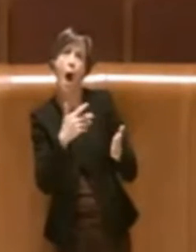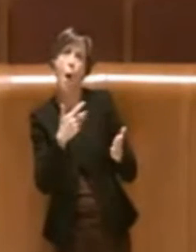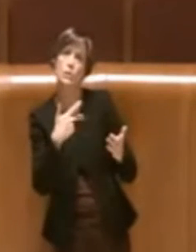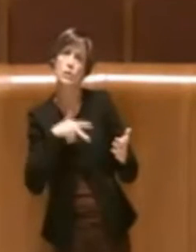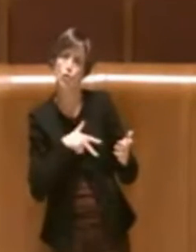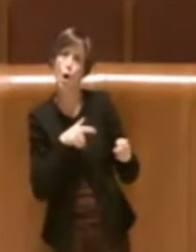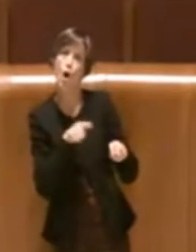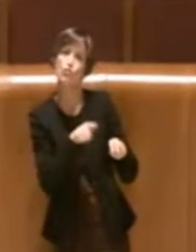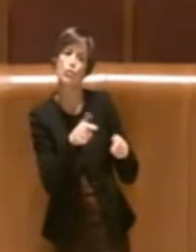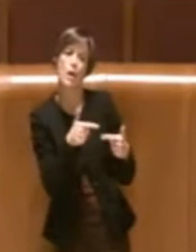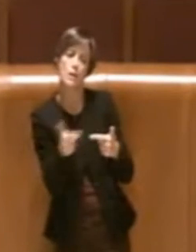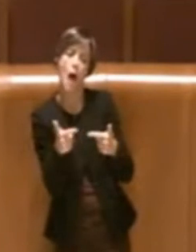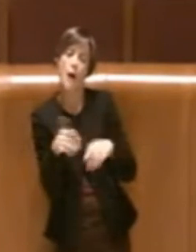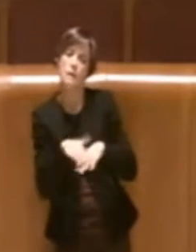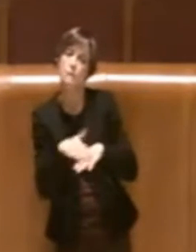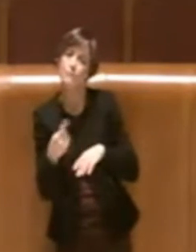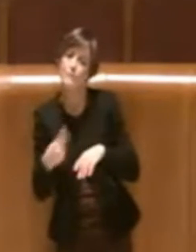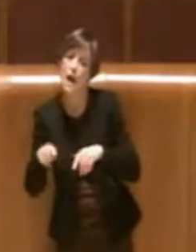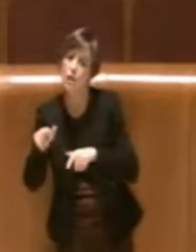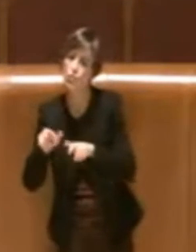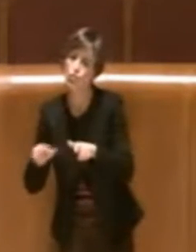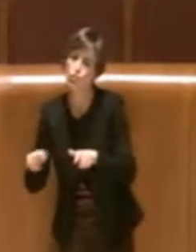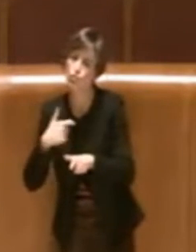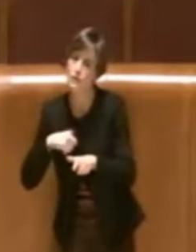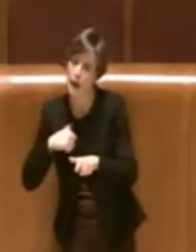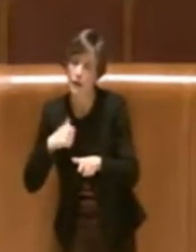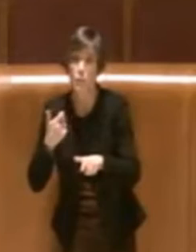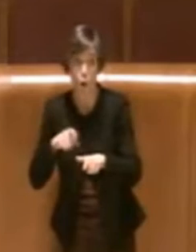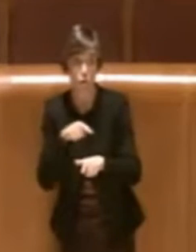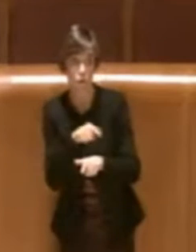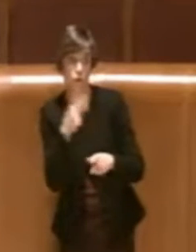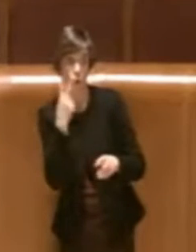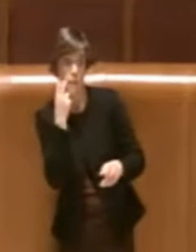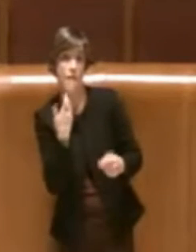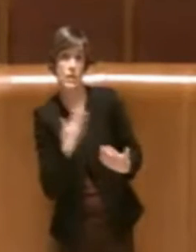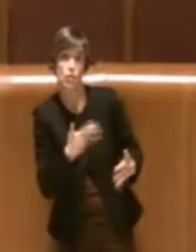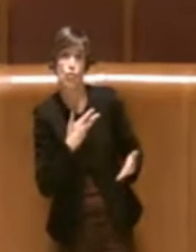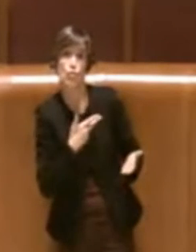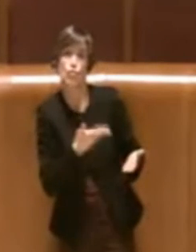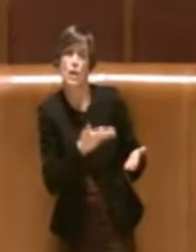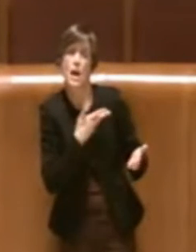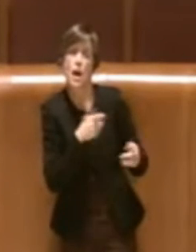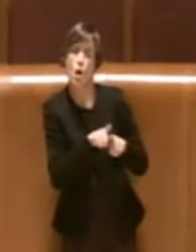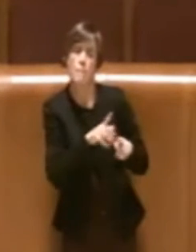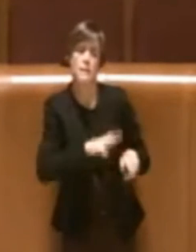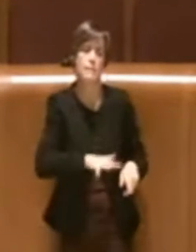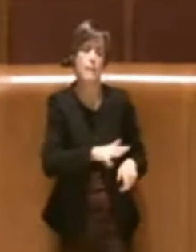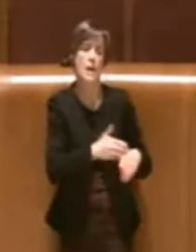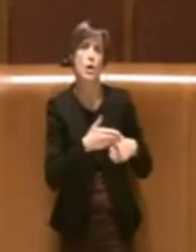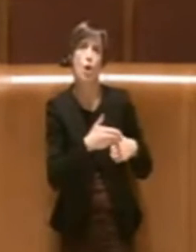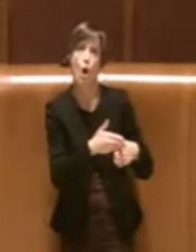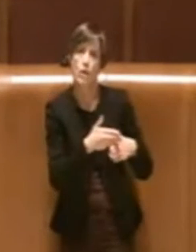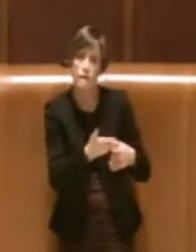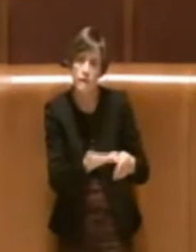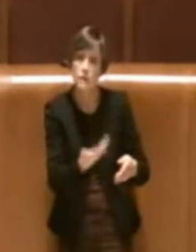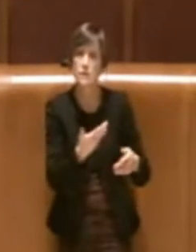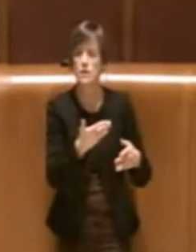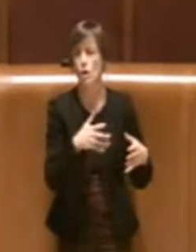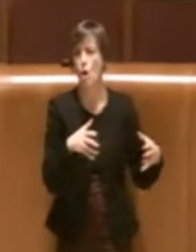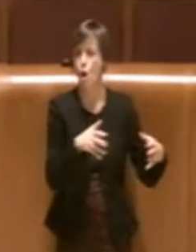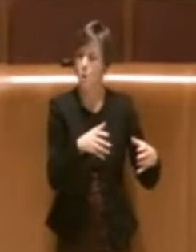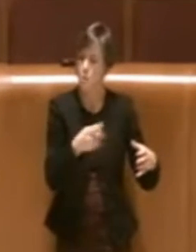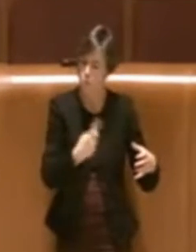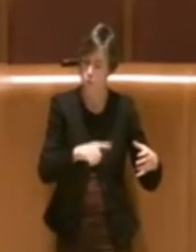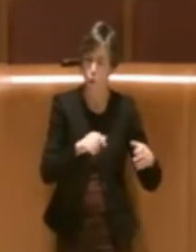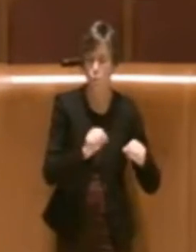forma di abitazione prevede degli spazi comuni a servizio di coloro che abitano, spazi in cui trascorrere il